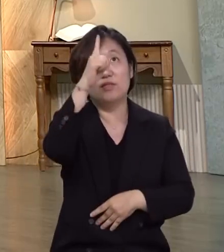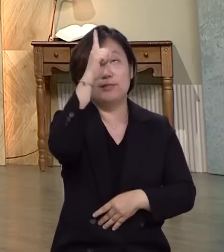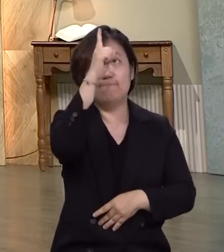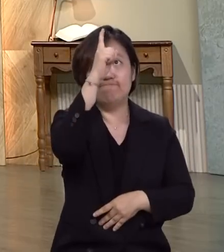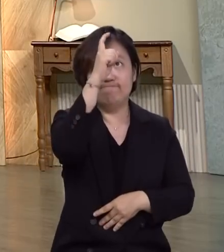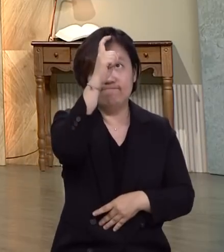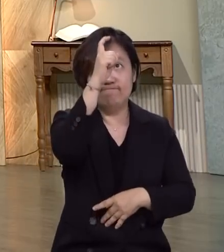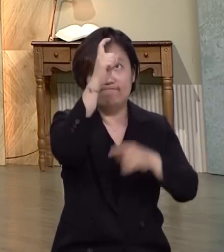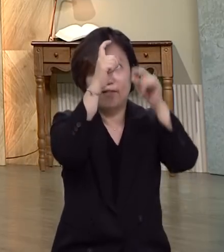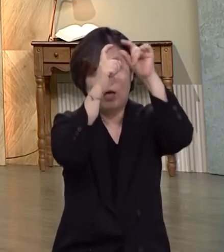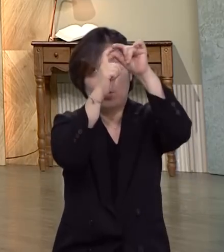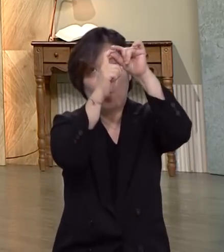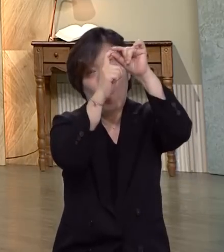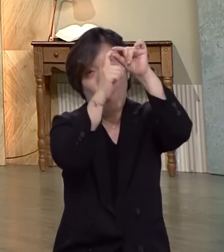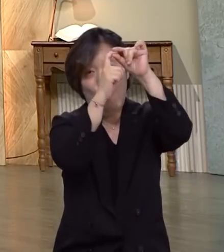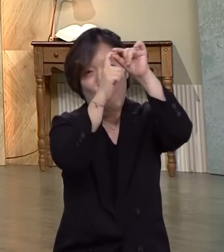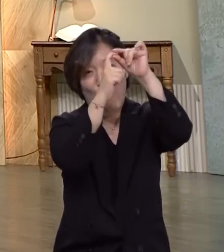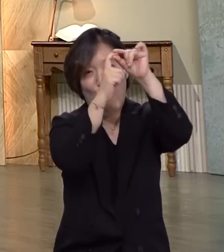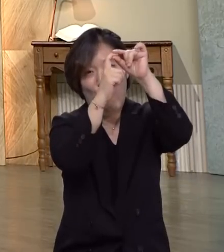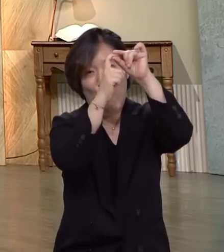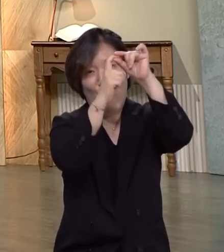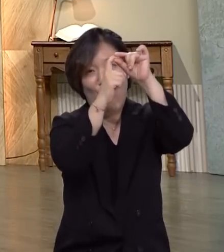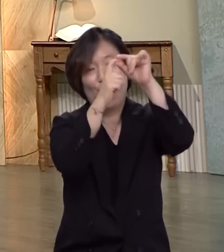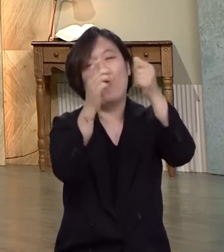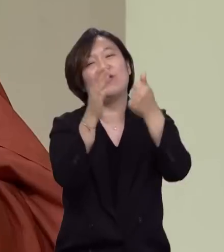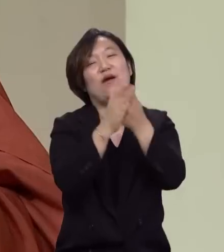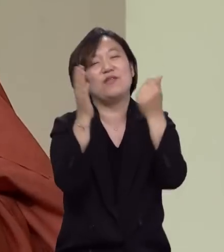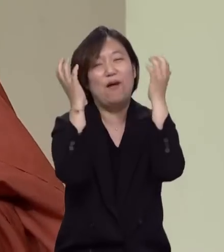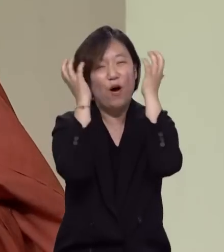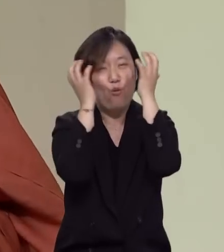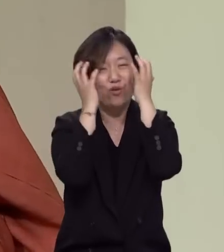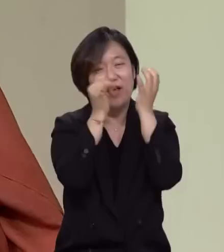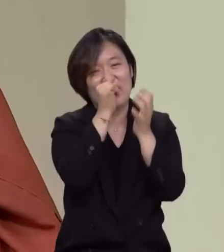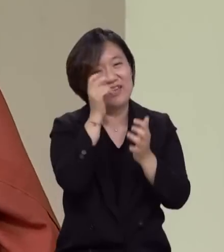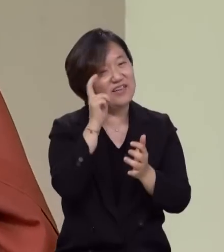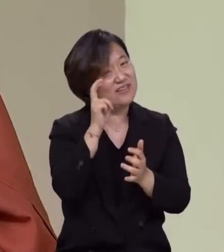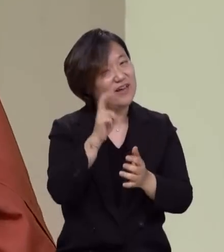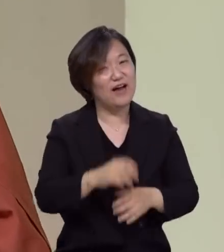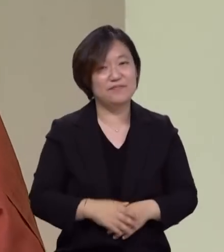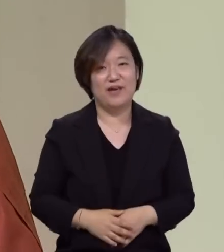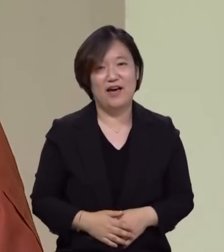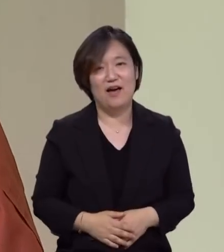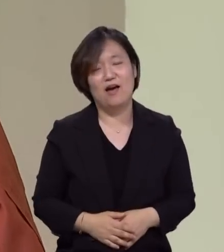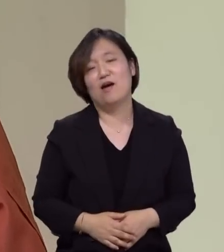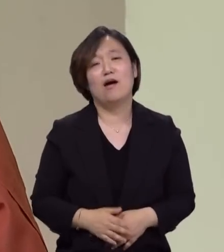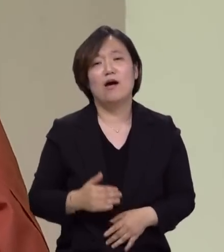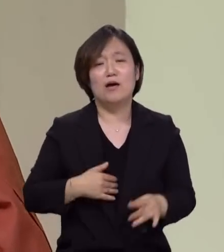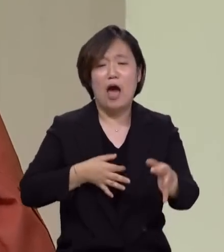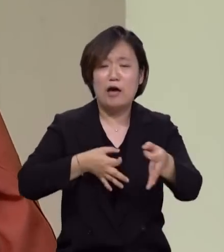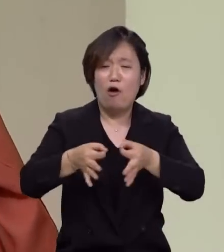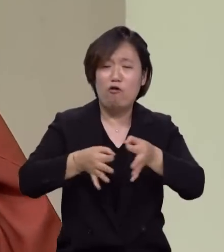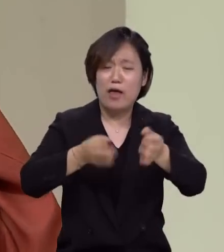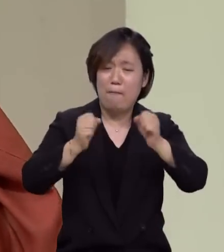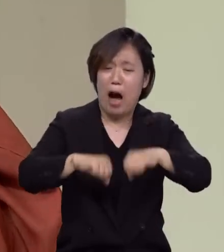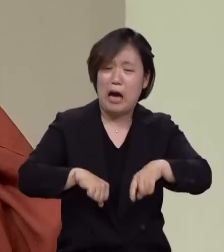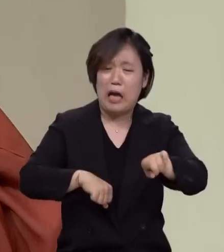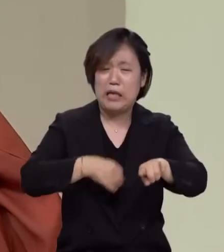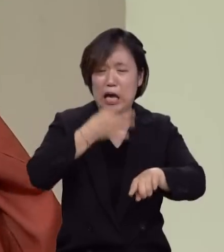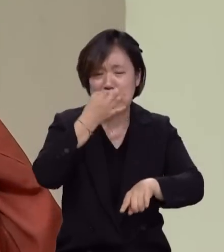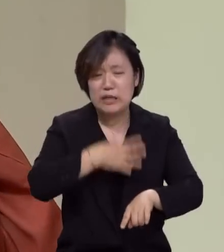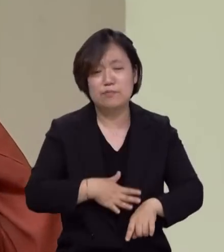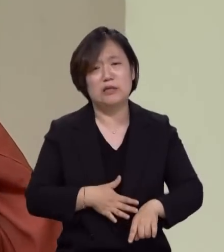아마 그거겠죠 그래서 어쨌거나 그 IMF 힘든 시기에